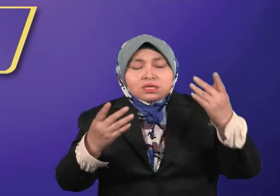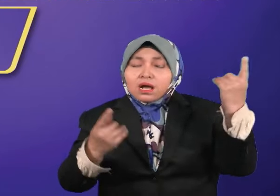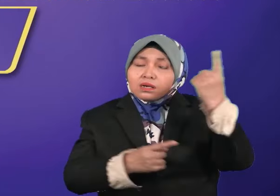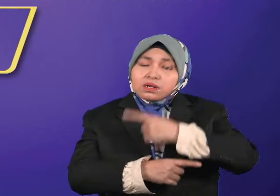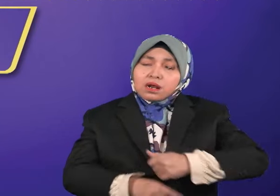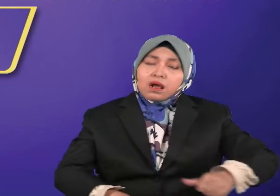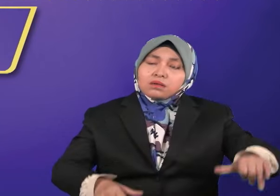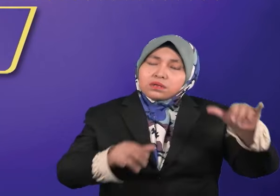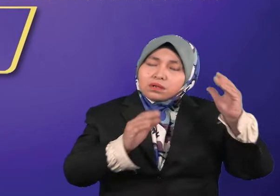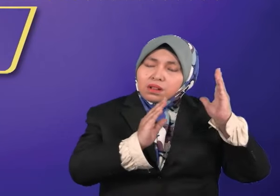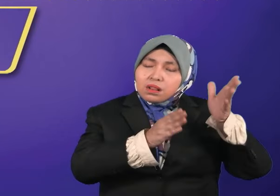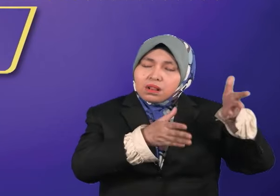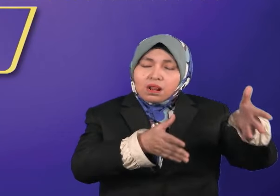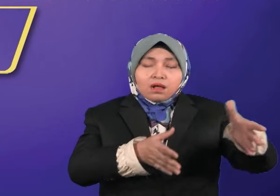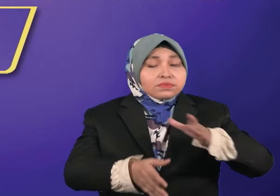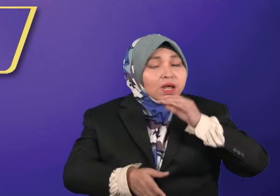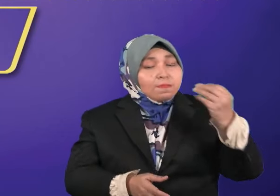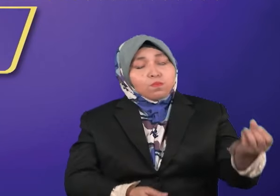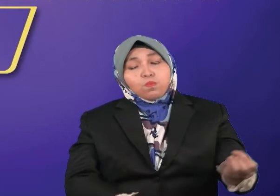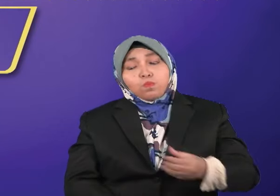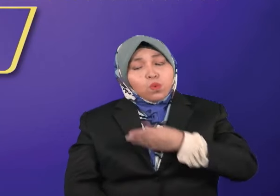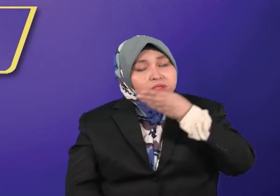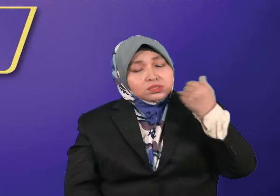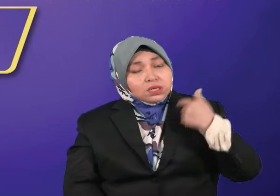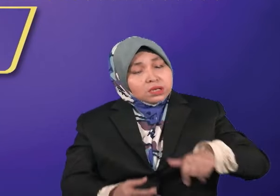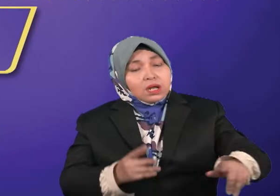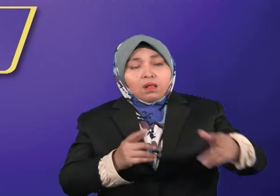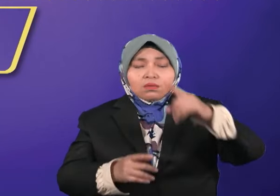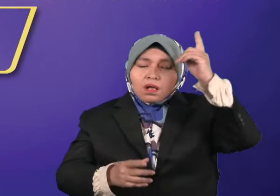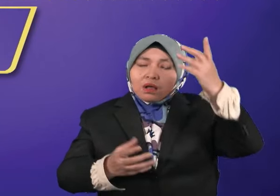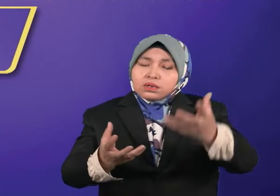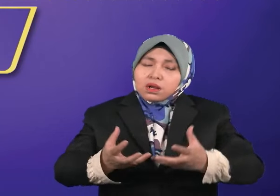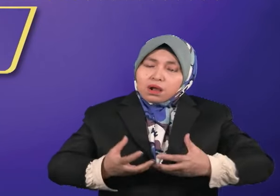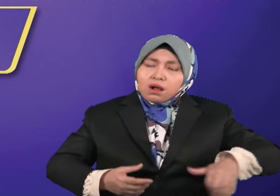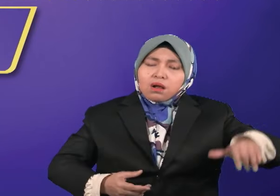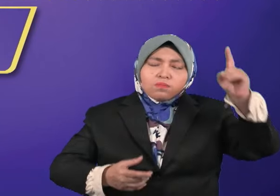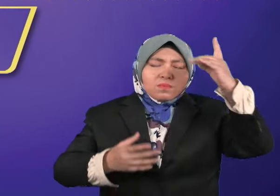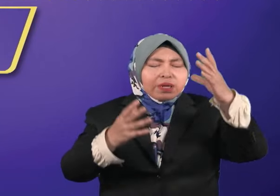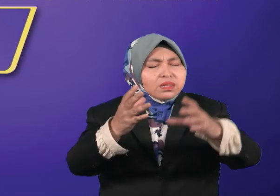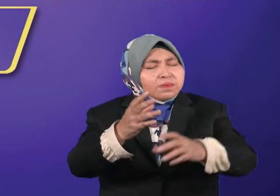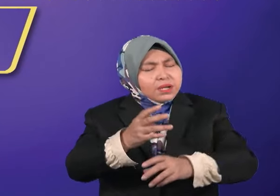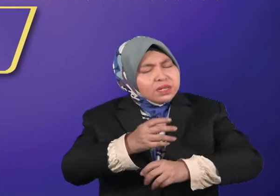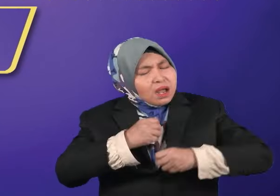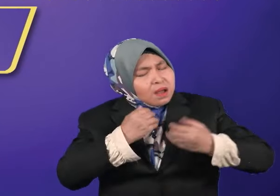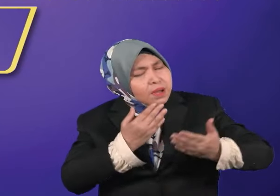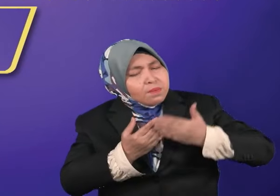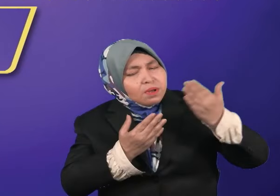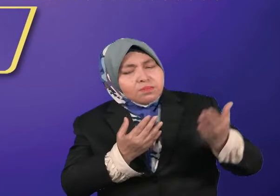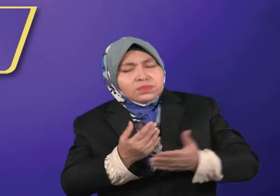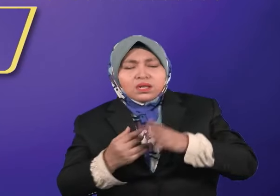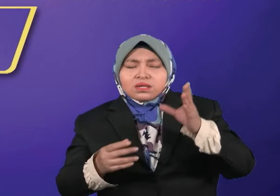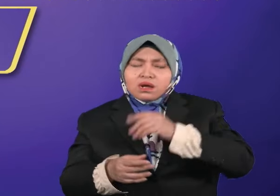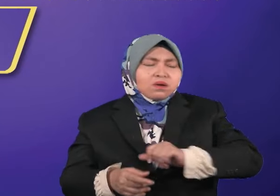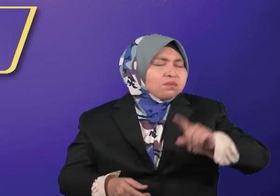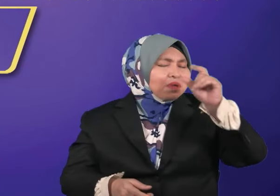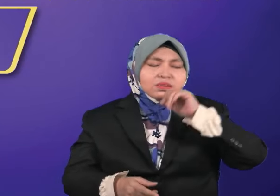يريد الله بكم اليسر ولا يريد